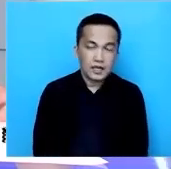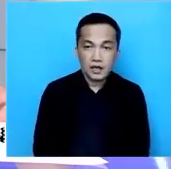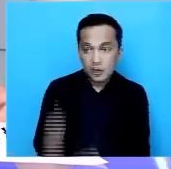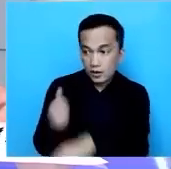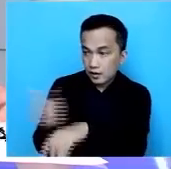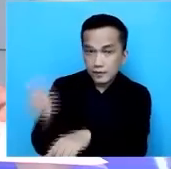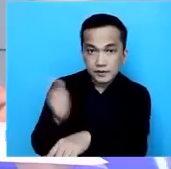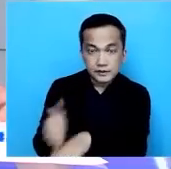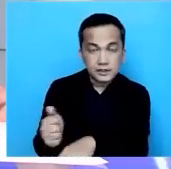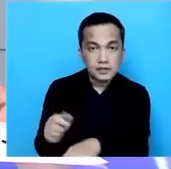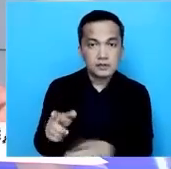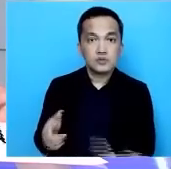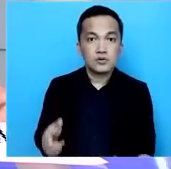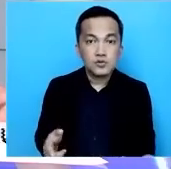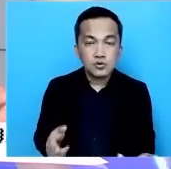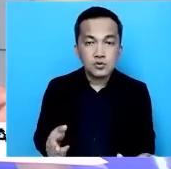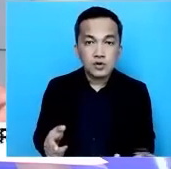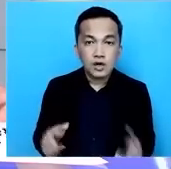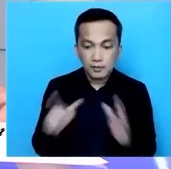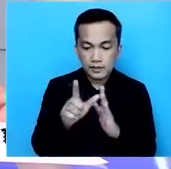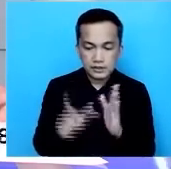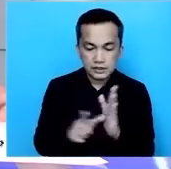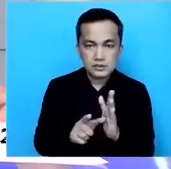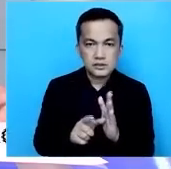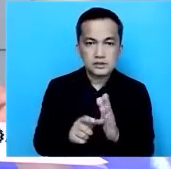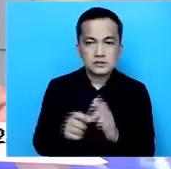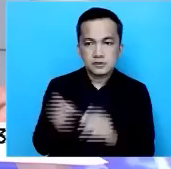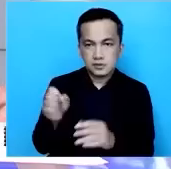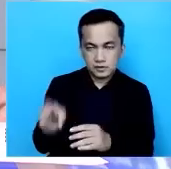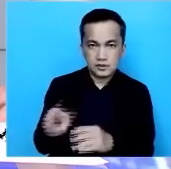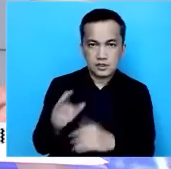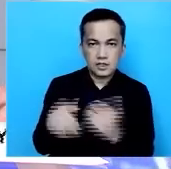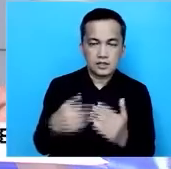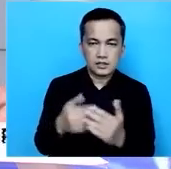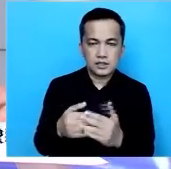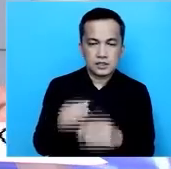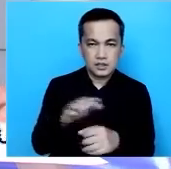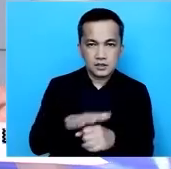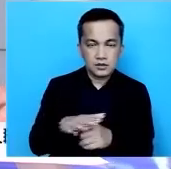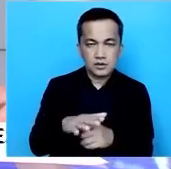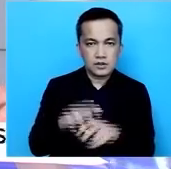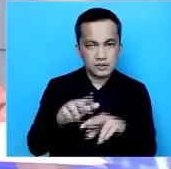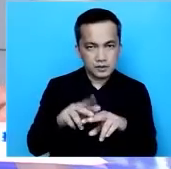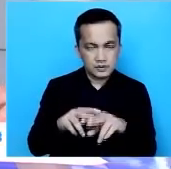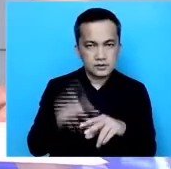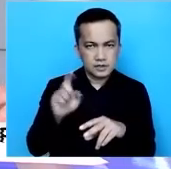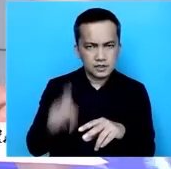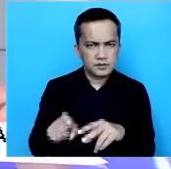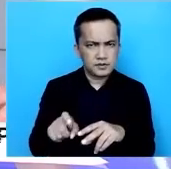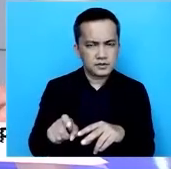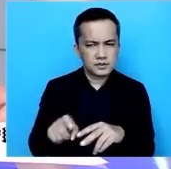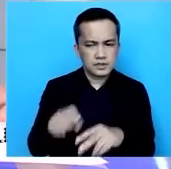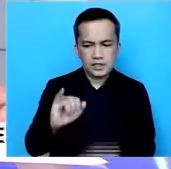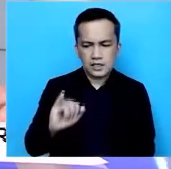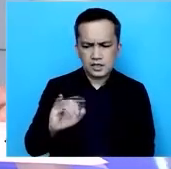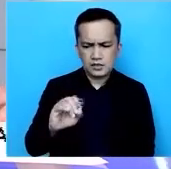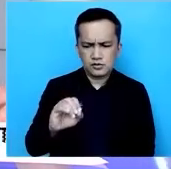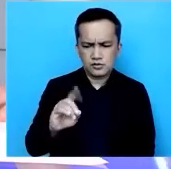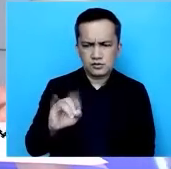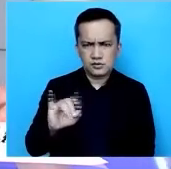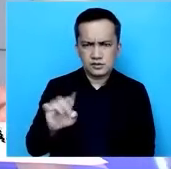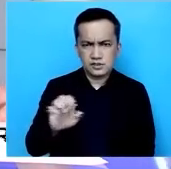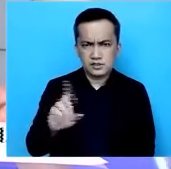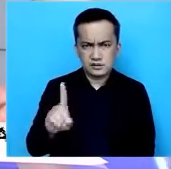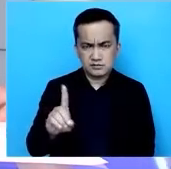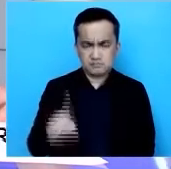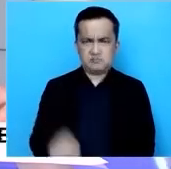ilang ahensya ang batas na nag-oobligang lahat ng lokal na asin dapat iodized. Nasa frontline ng balitang